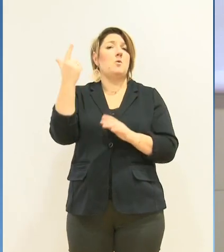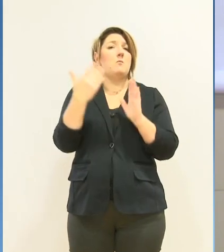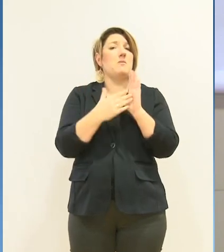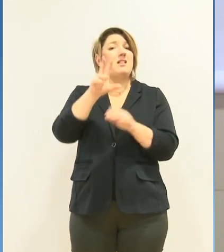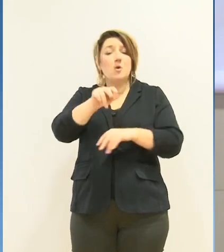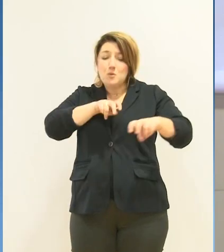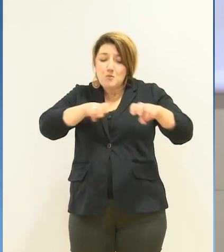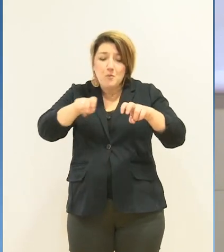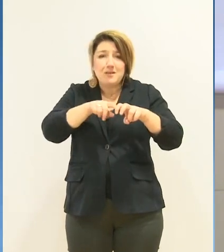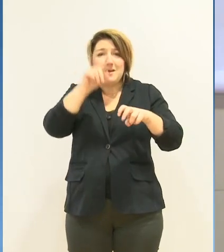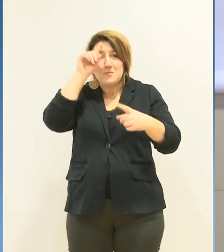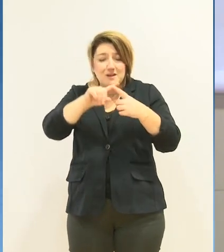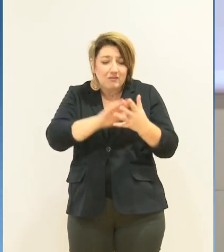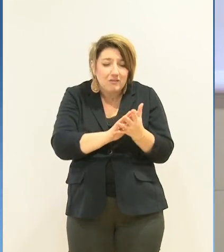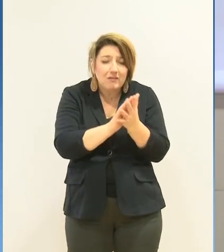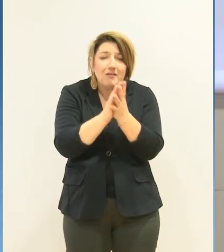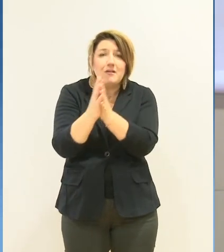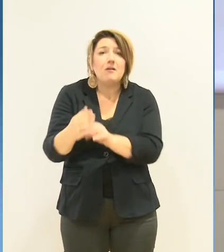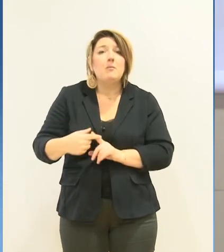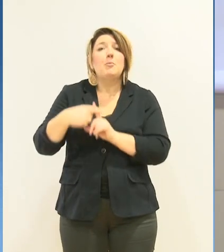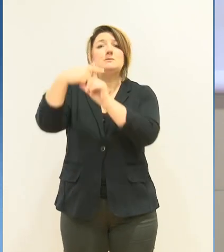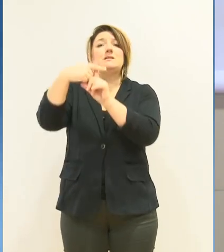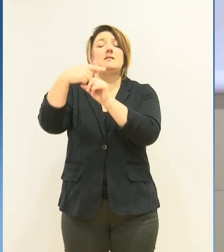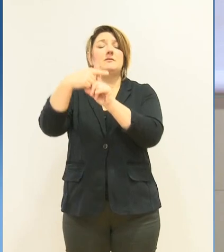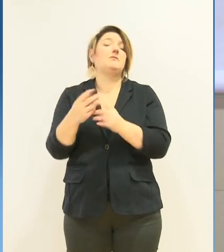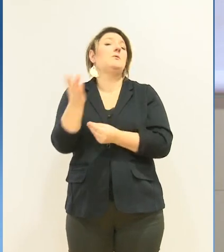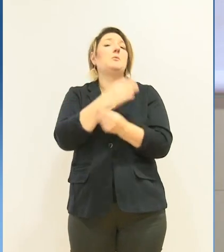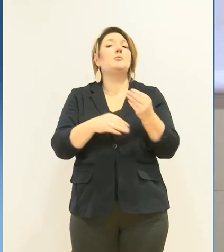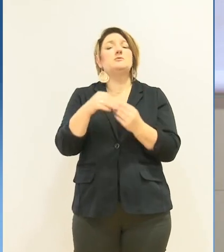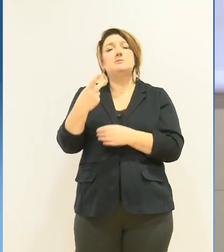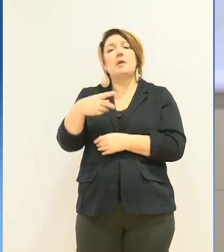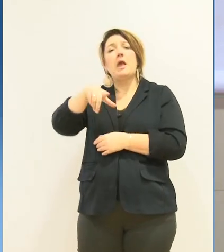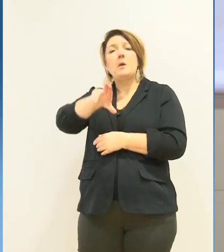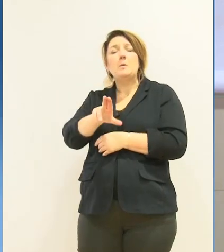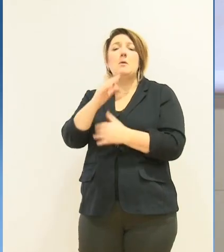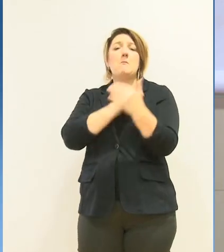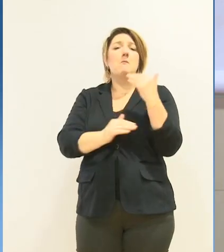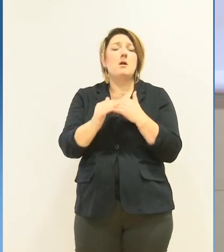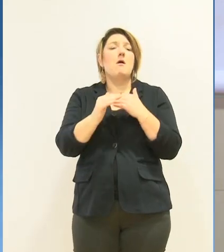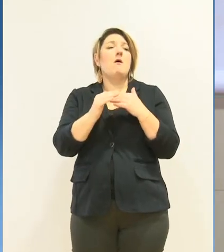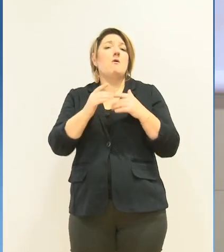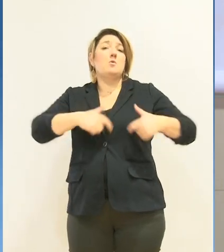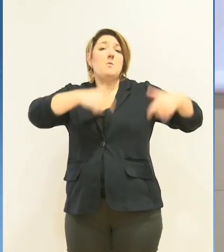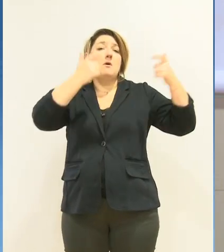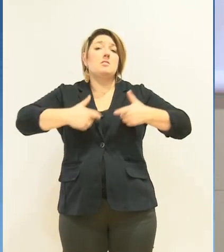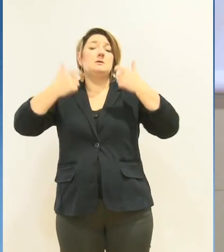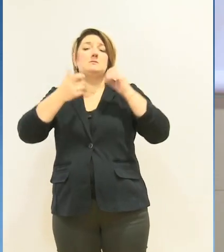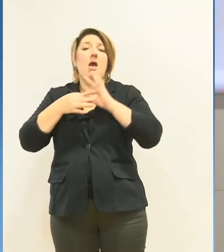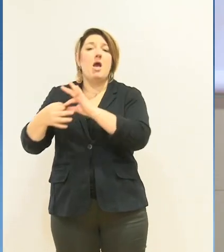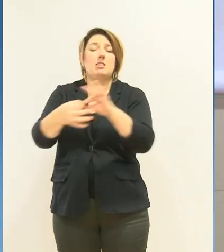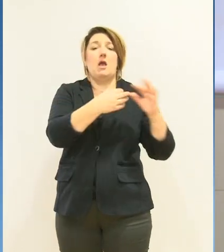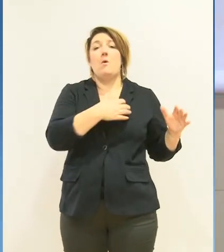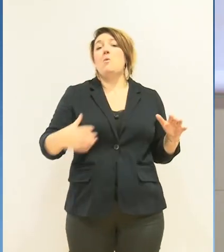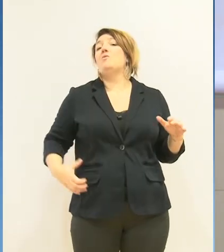sens également avec le plan local d'urbanisme intercommunal que nous aurons l'occasion de débattre tout à l'heure et qui